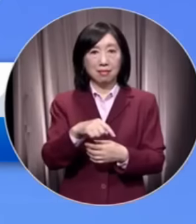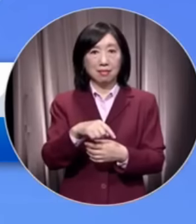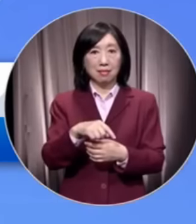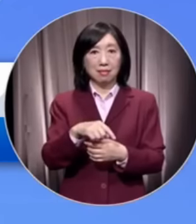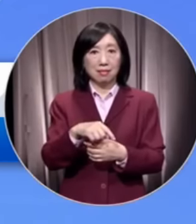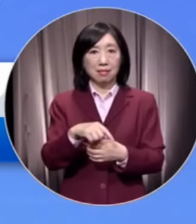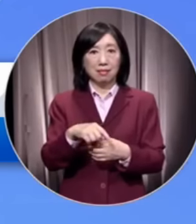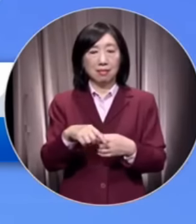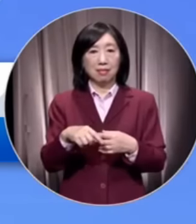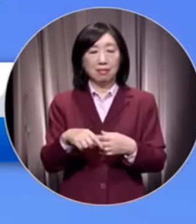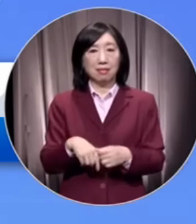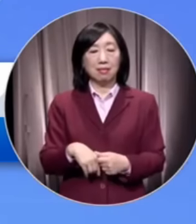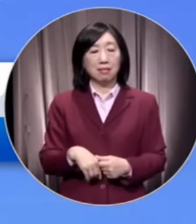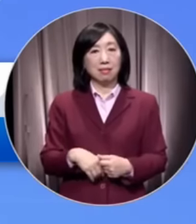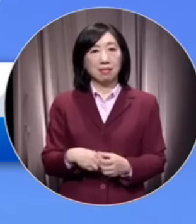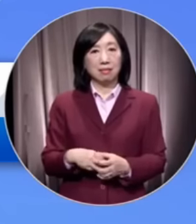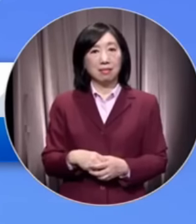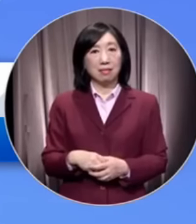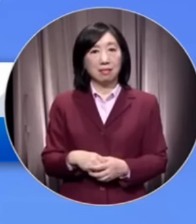6:4